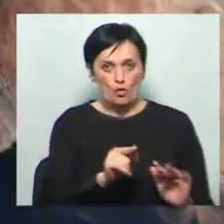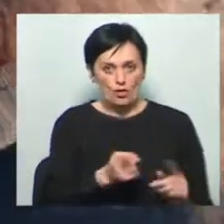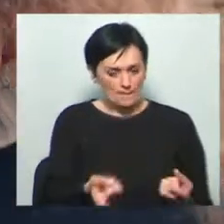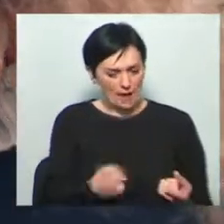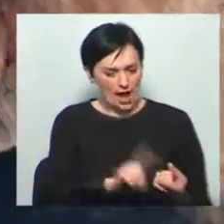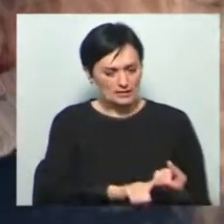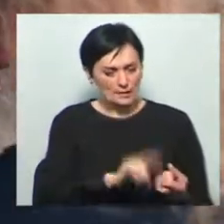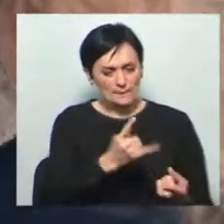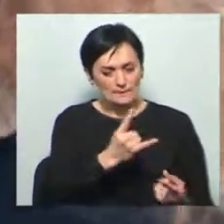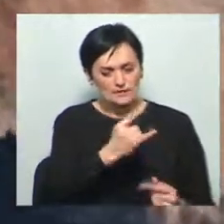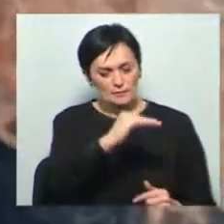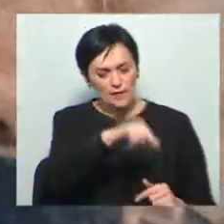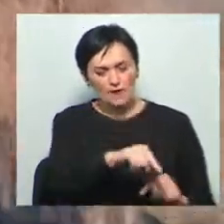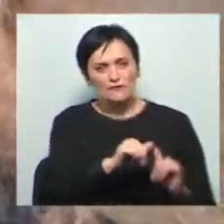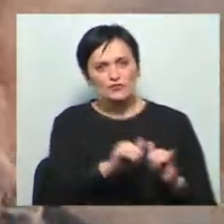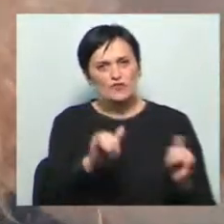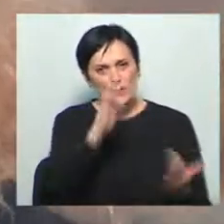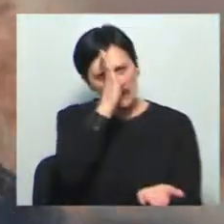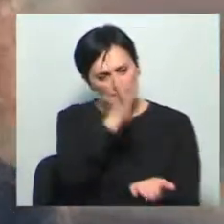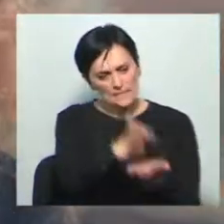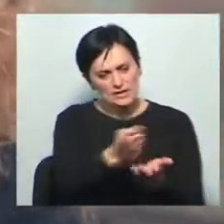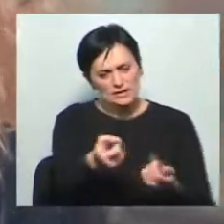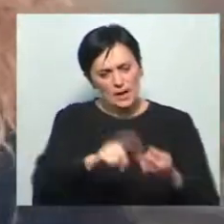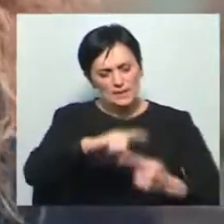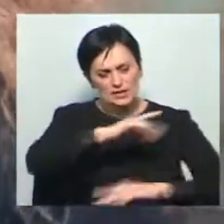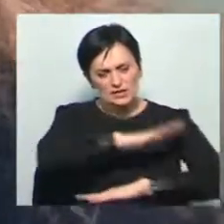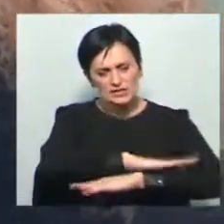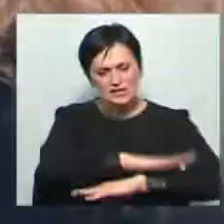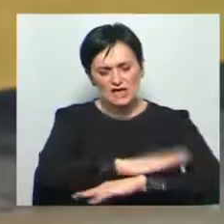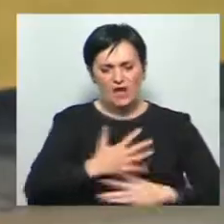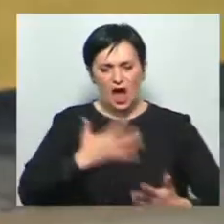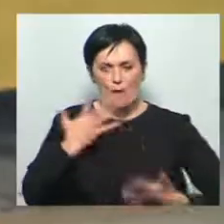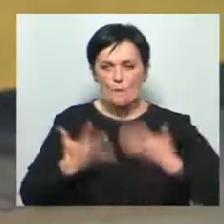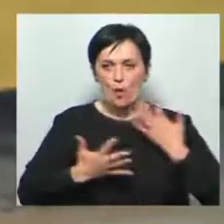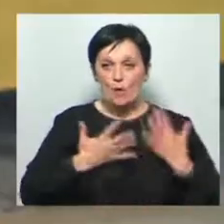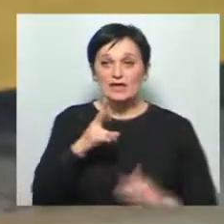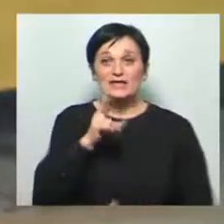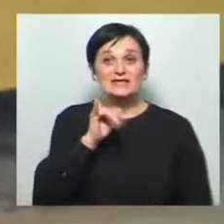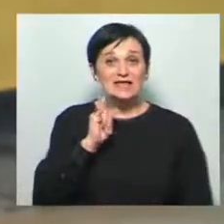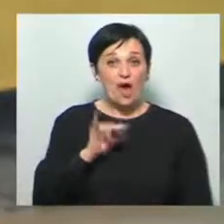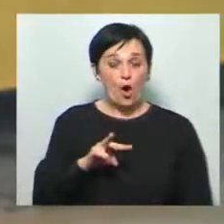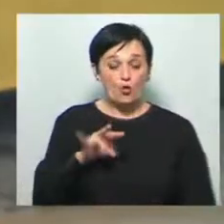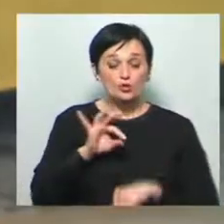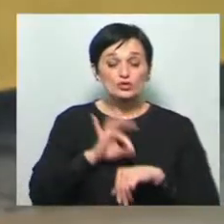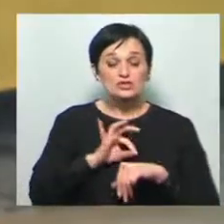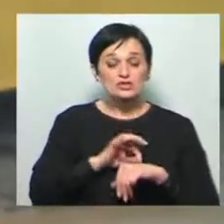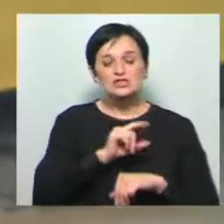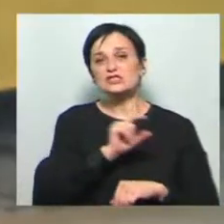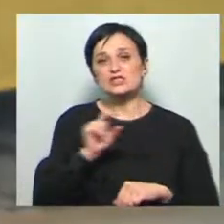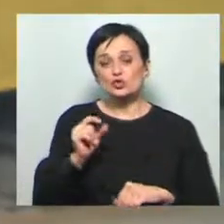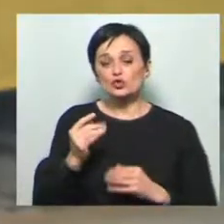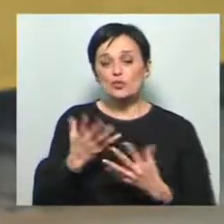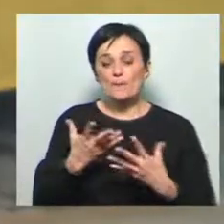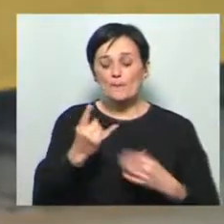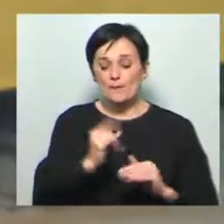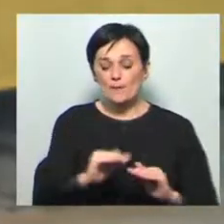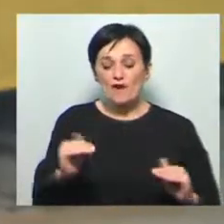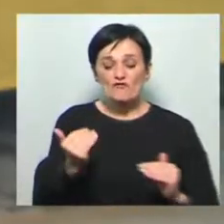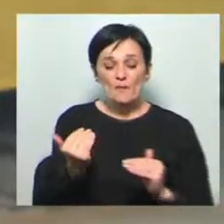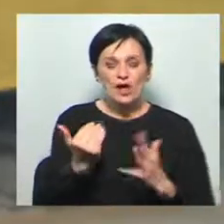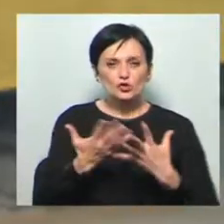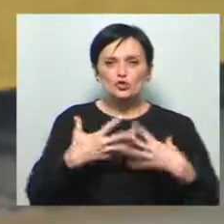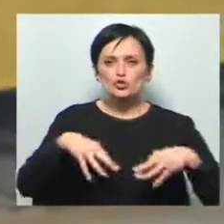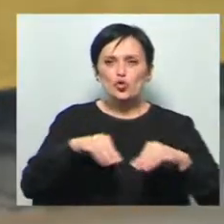განვითარებაზე, რაც პირდაპირ აისახება ქცევაზე, ემოციებზე. დაუნის სინდრომის მქონე ბავშვებისა და მათი